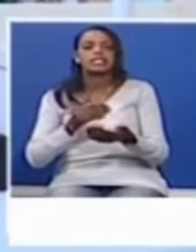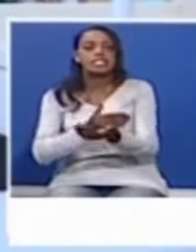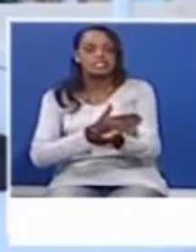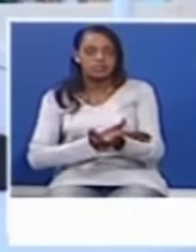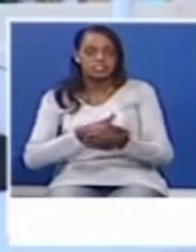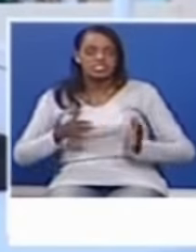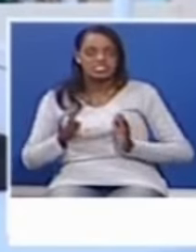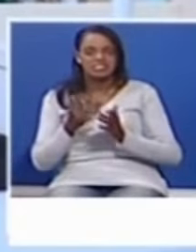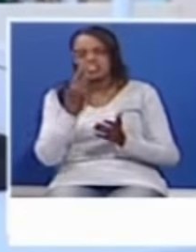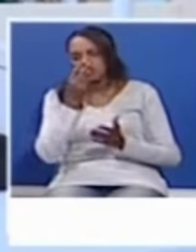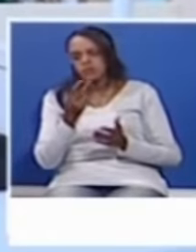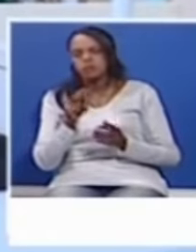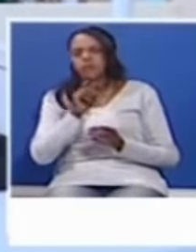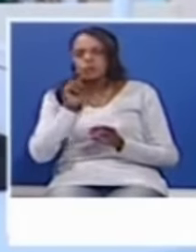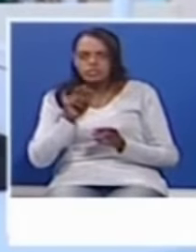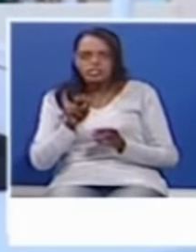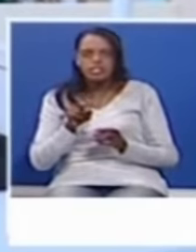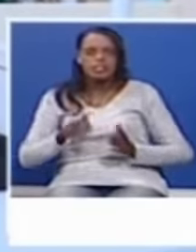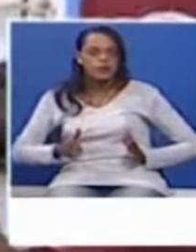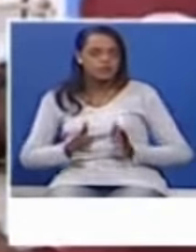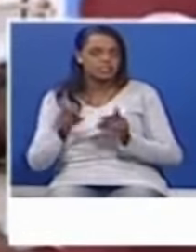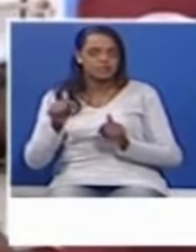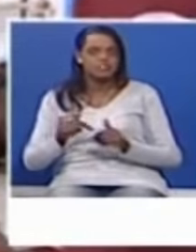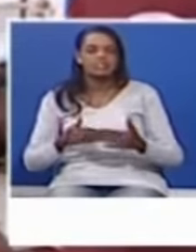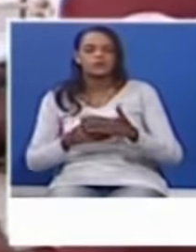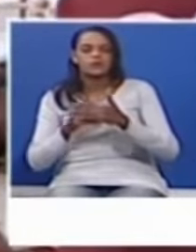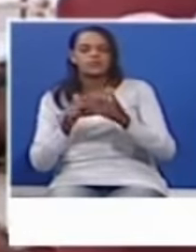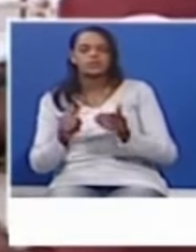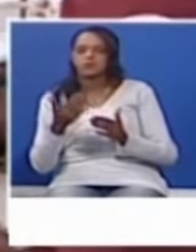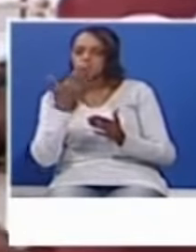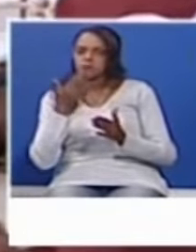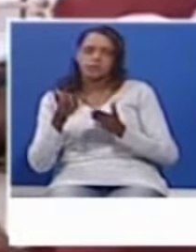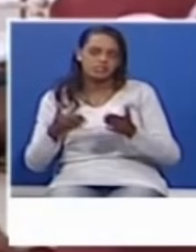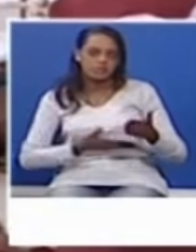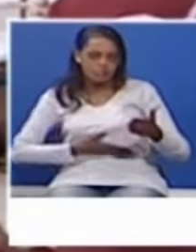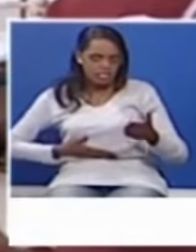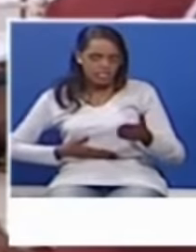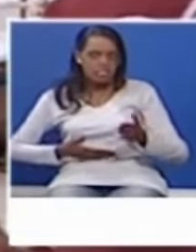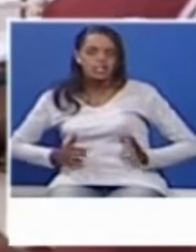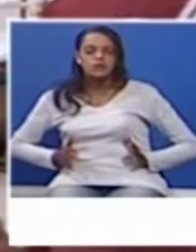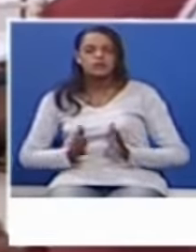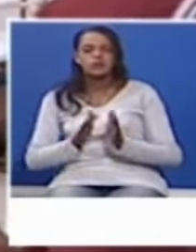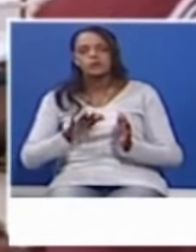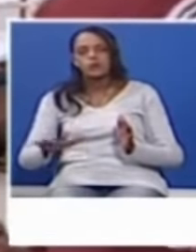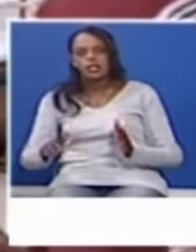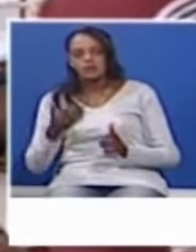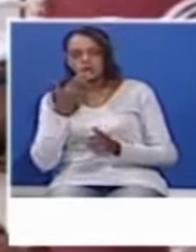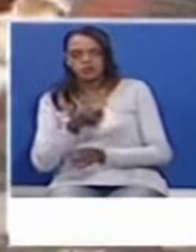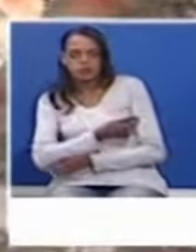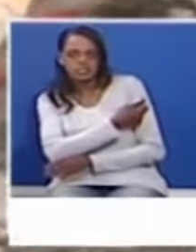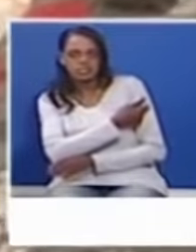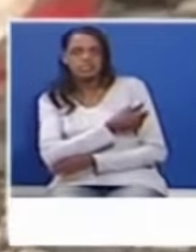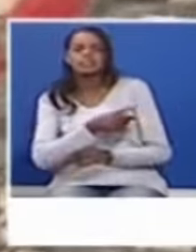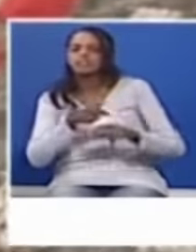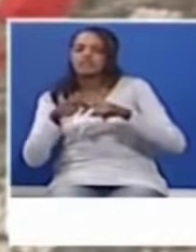ዝረኣዩ ዘይንቡራት ተርእዮታት ምክታል ከሓርሳን ዝመፃ ነፍሰ ፆራት ብንቡርን መጥባሕትን መገልጋል ዝውለዱ ዕሸላት ምኽታብን ረብሓታት